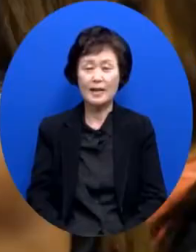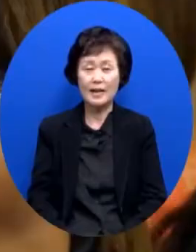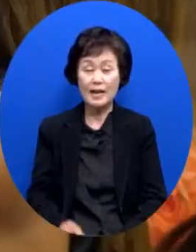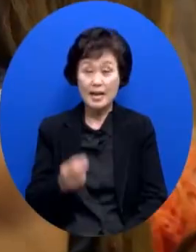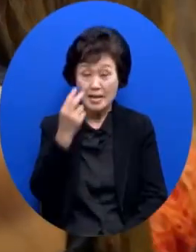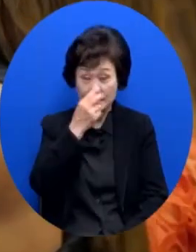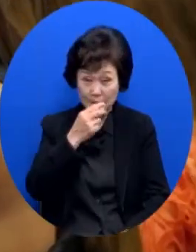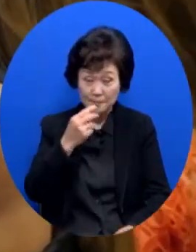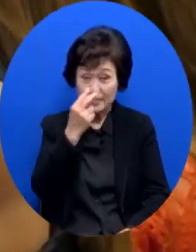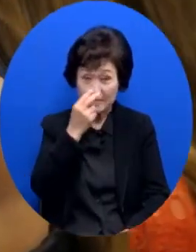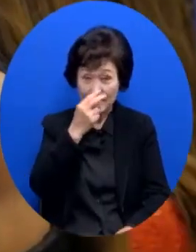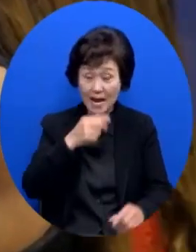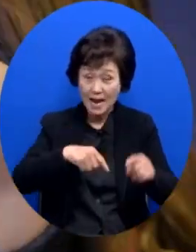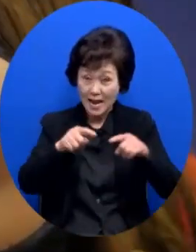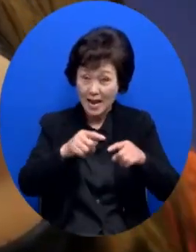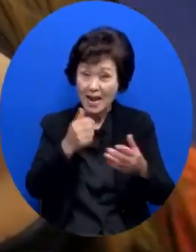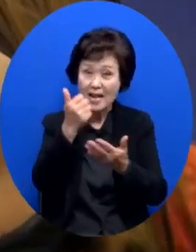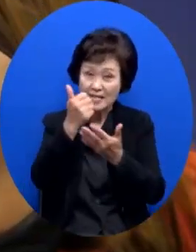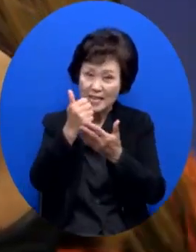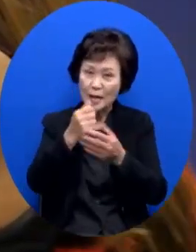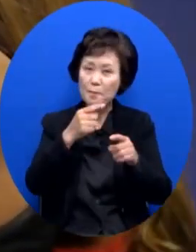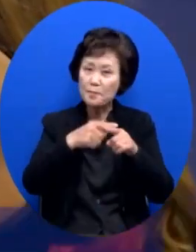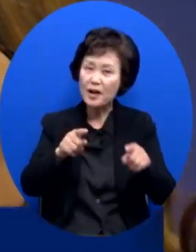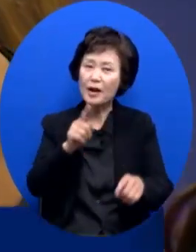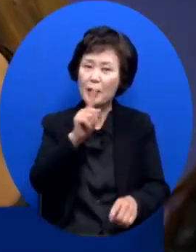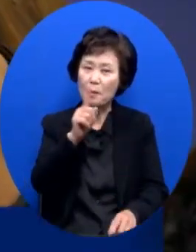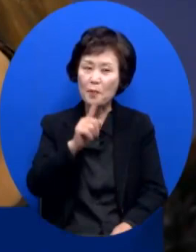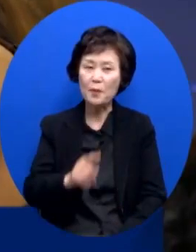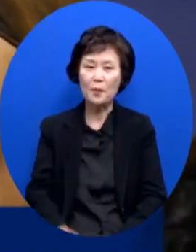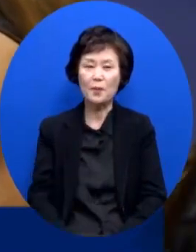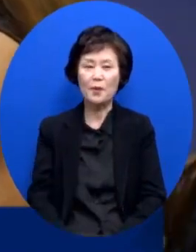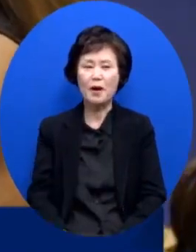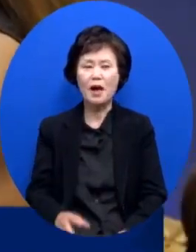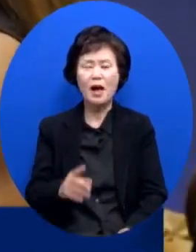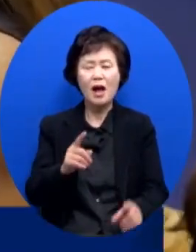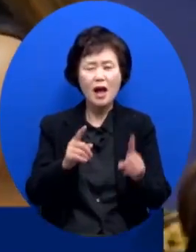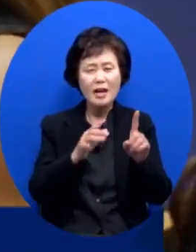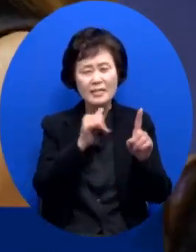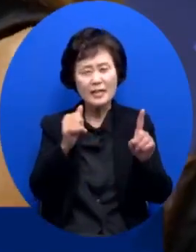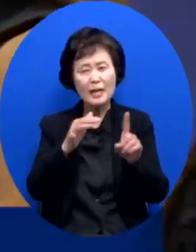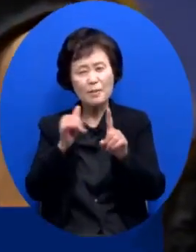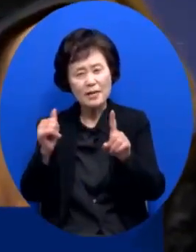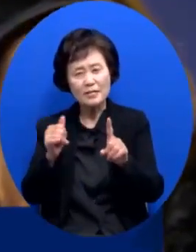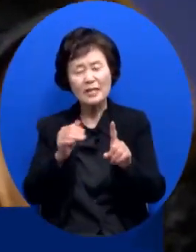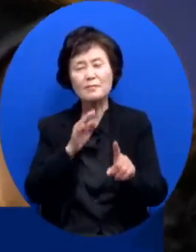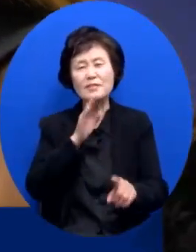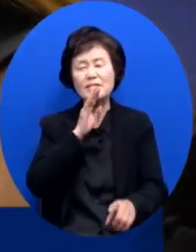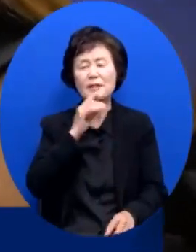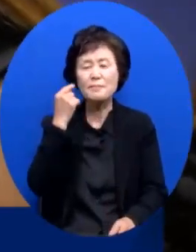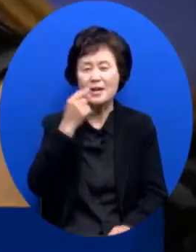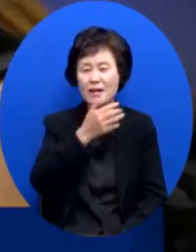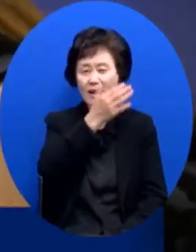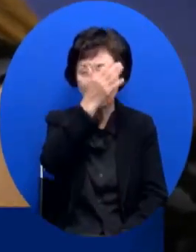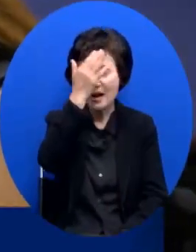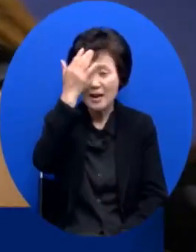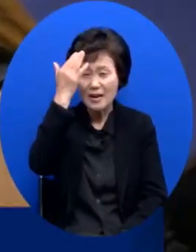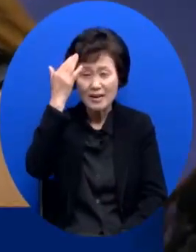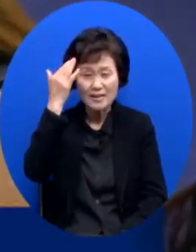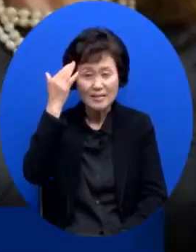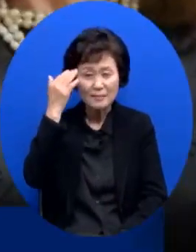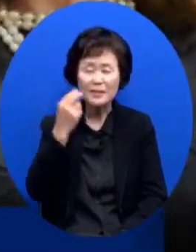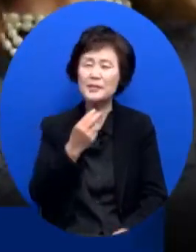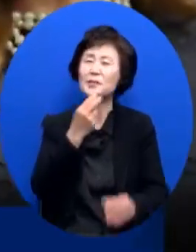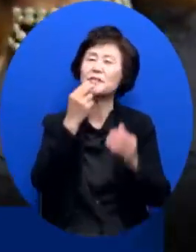심사위원이었던 슈니어는 이렇게 평가했습니다. I see all these beautiful Holocaust survivors women, and I said,